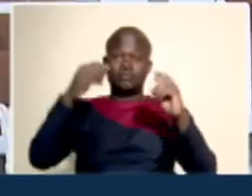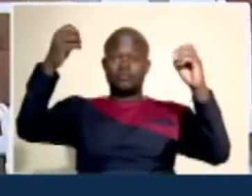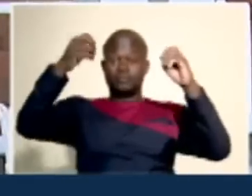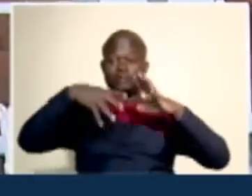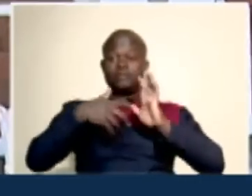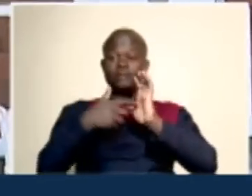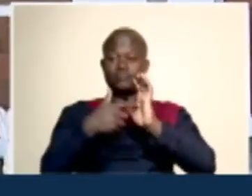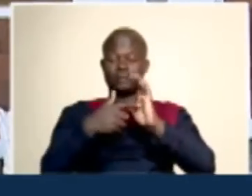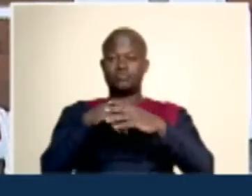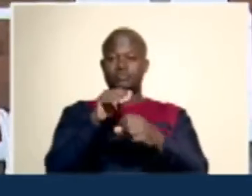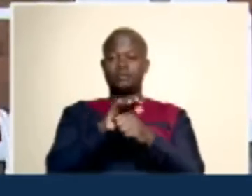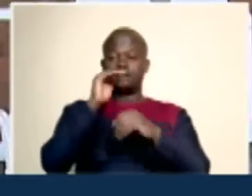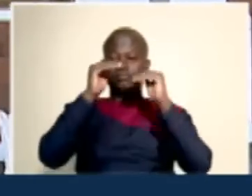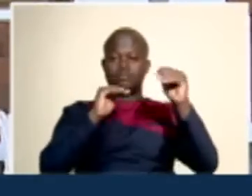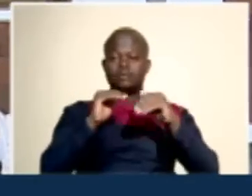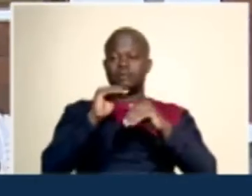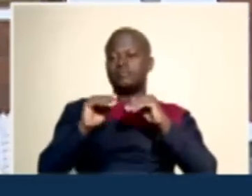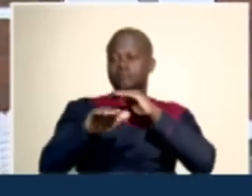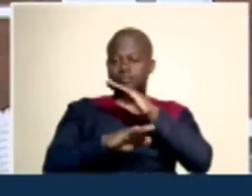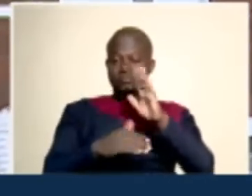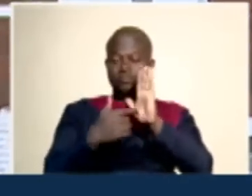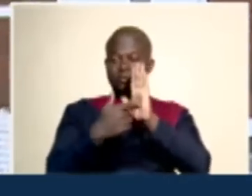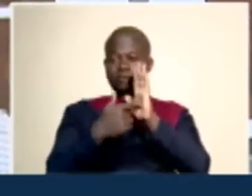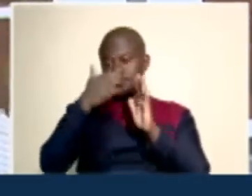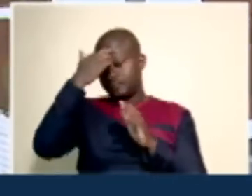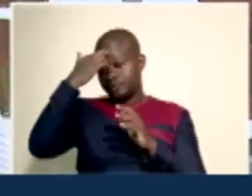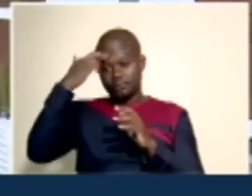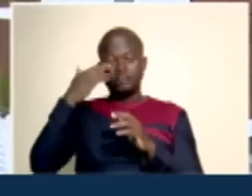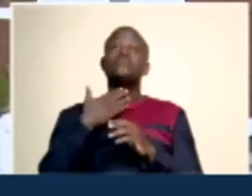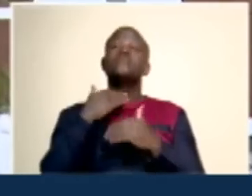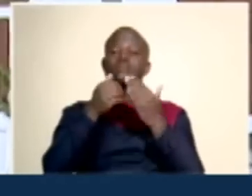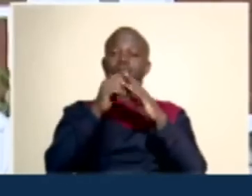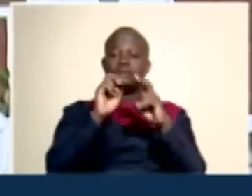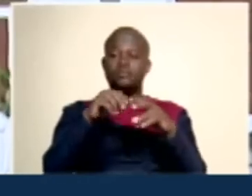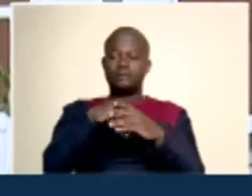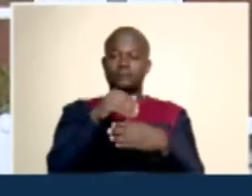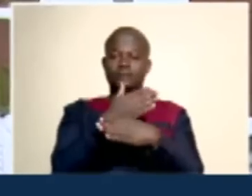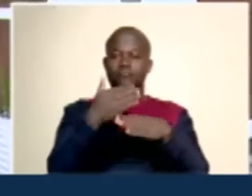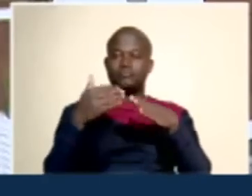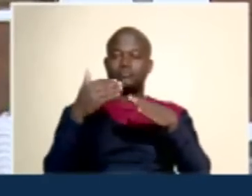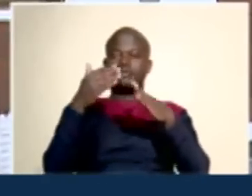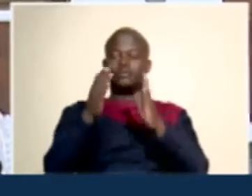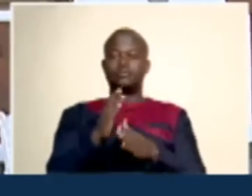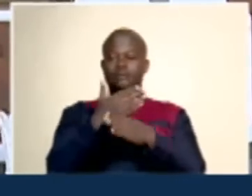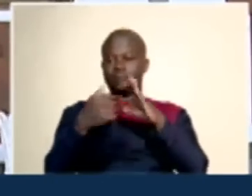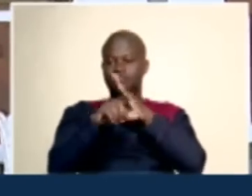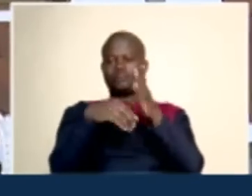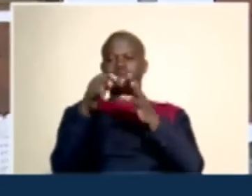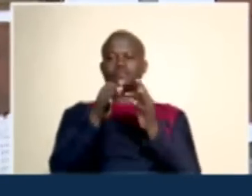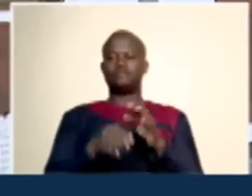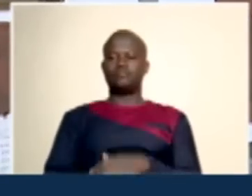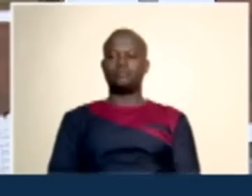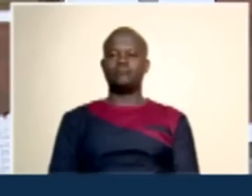bigaragara cyane cyane mu nzego z'ibanze ariho byagaragaye, niyo mpamvu twifuje ko Minisitiri w'Ubutegetsi bw'Igihugu